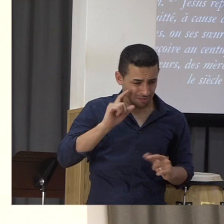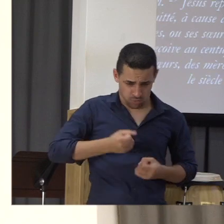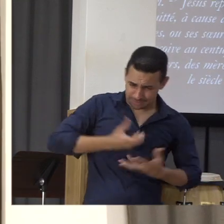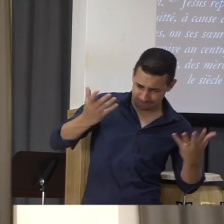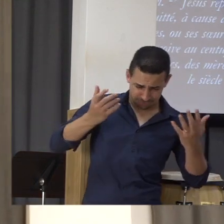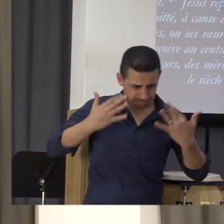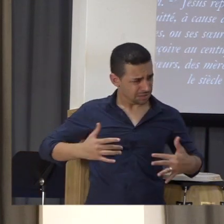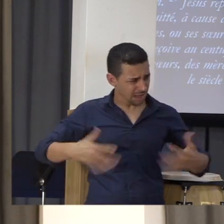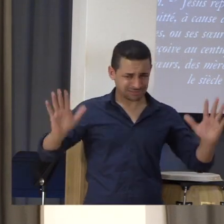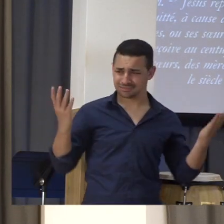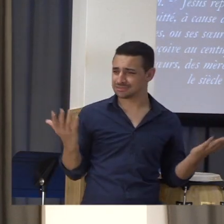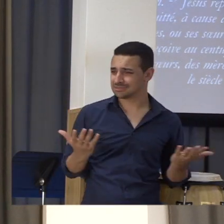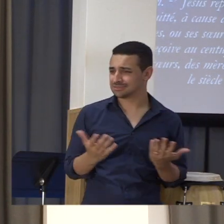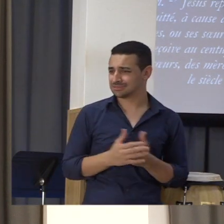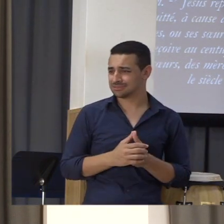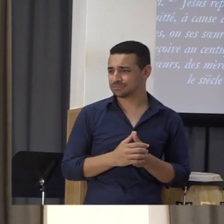ses émotions.